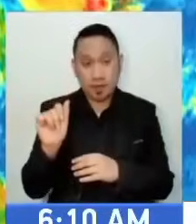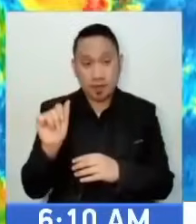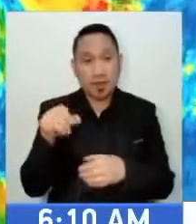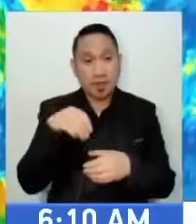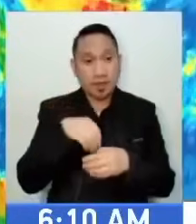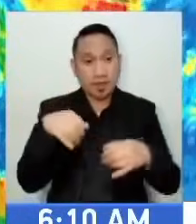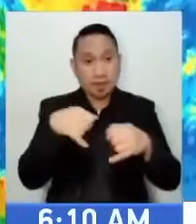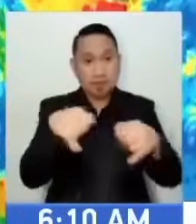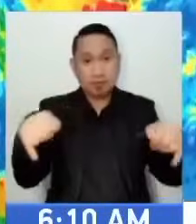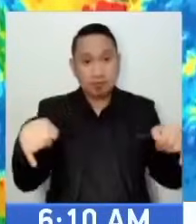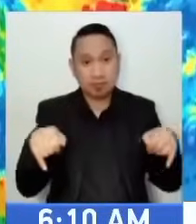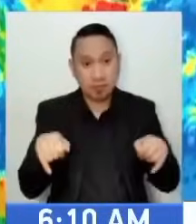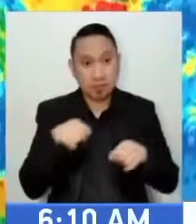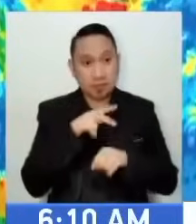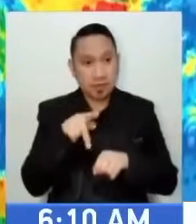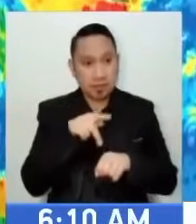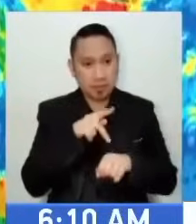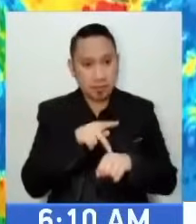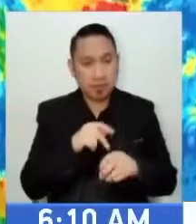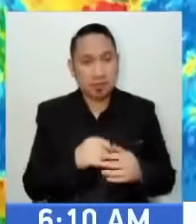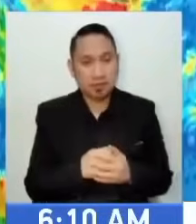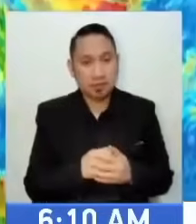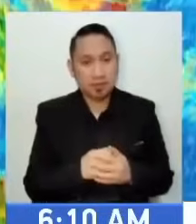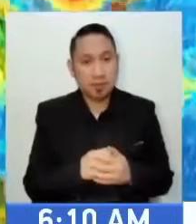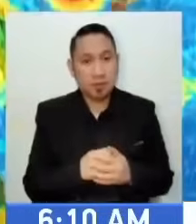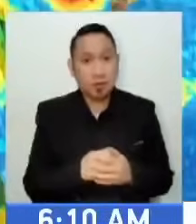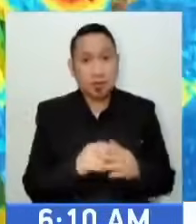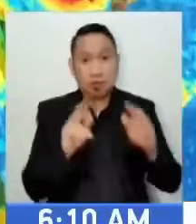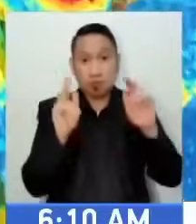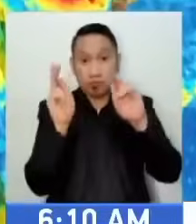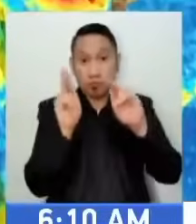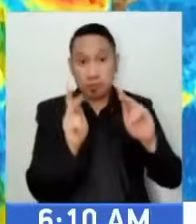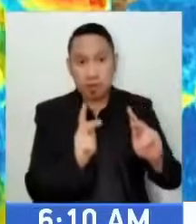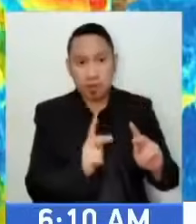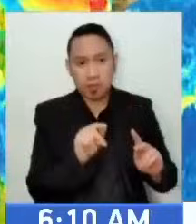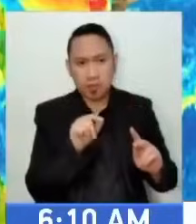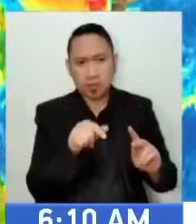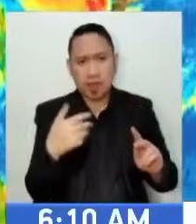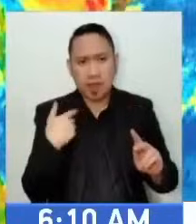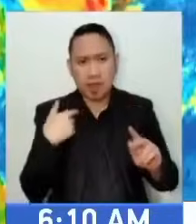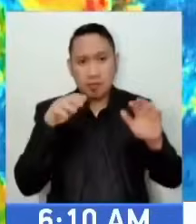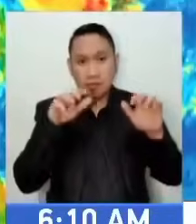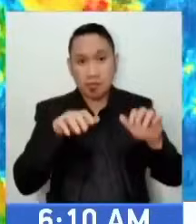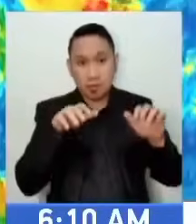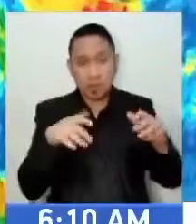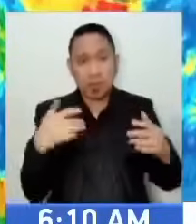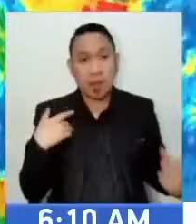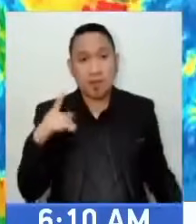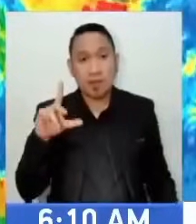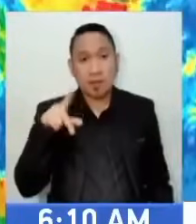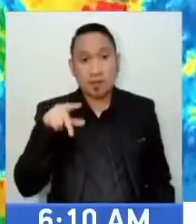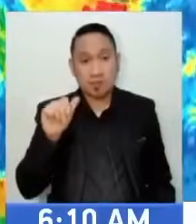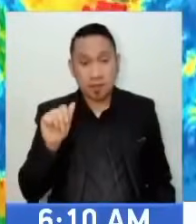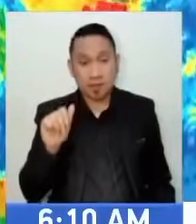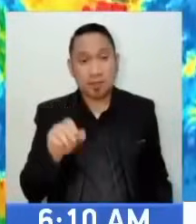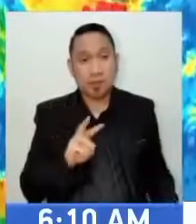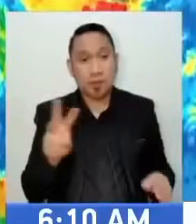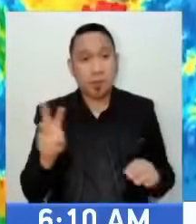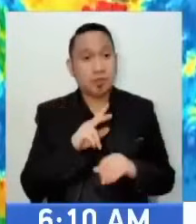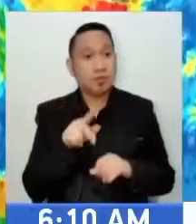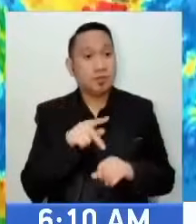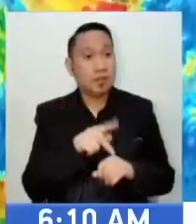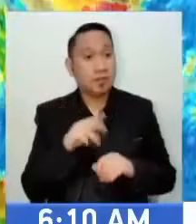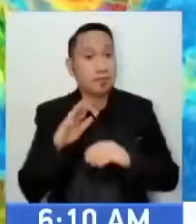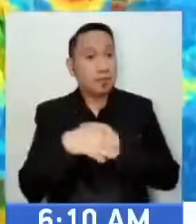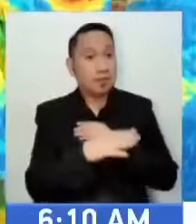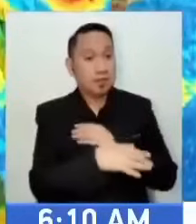niya, ang patuloy na nagpapaulan sa Palawan ng trough o extension ng low pressure area na ngayon nasa West Philippine Sea. Ayon sa PAGASA, nasa layong